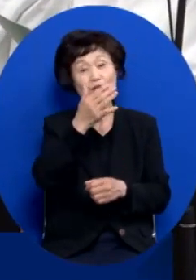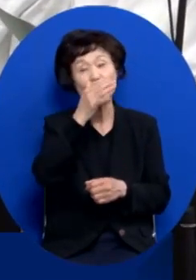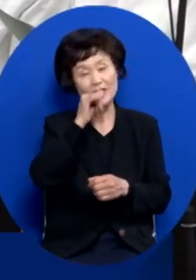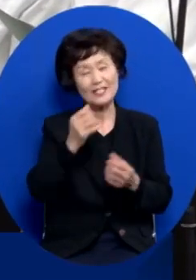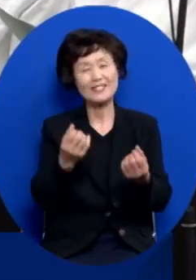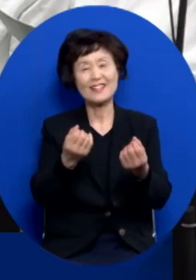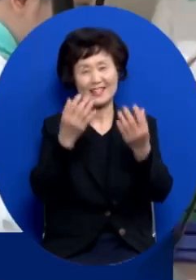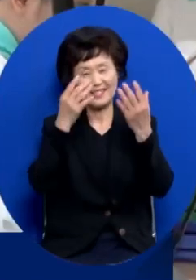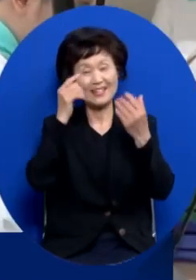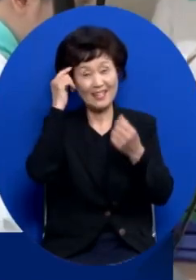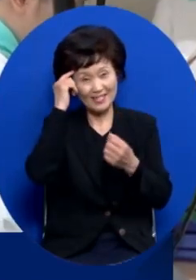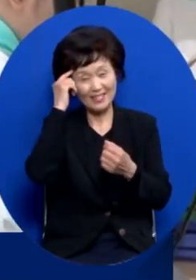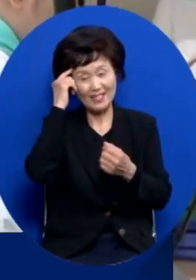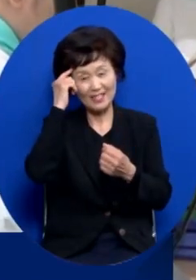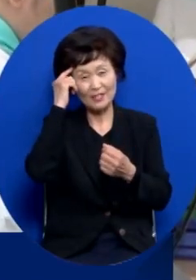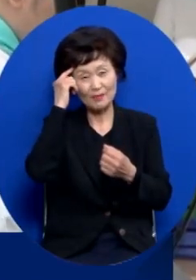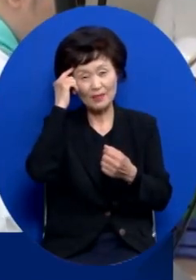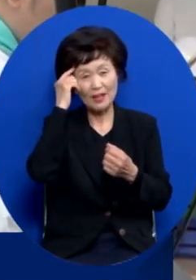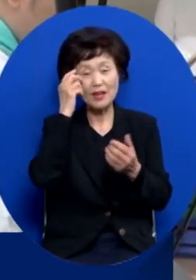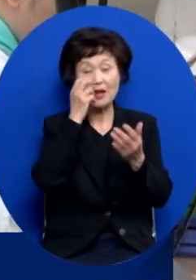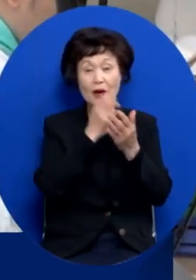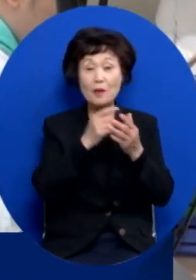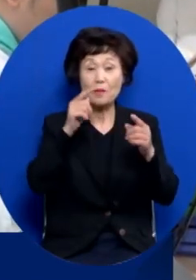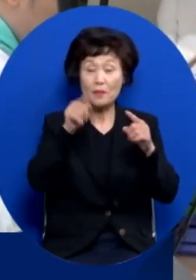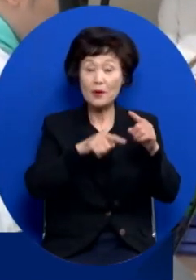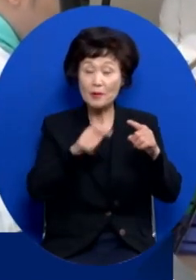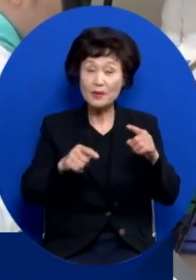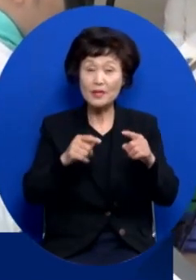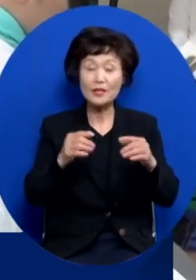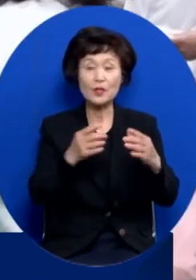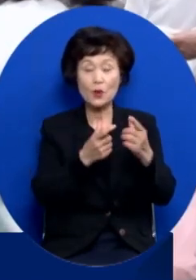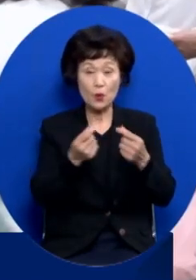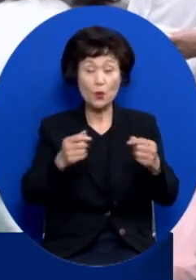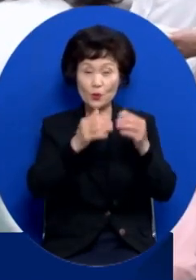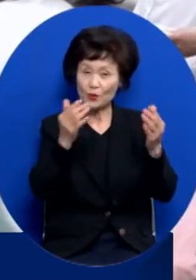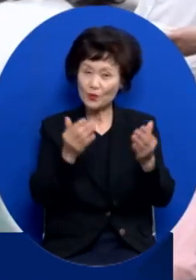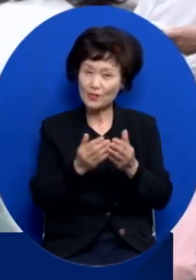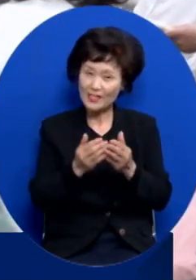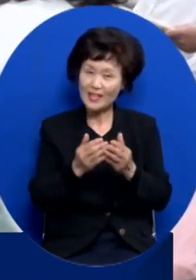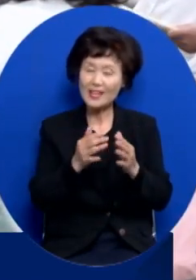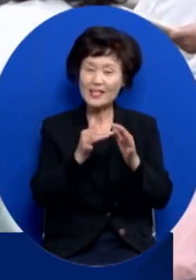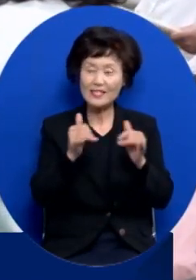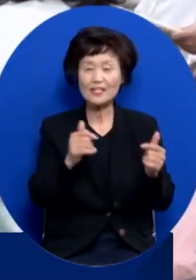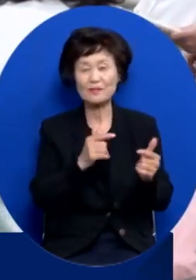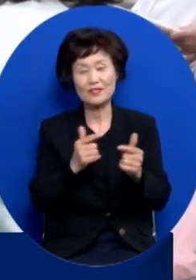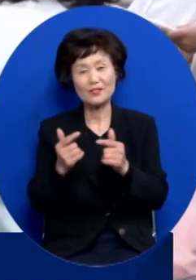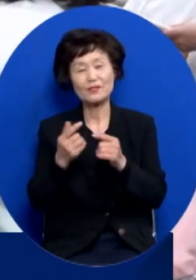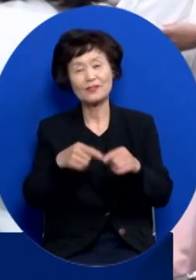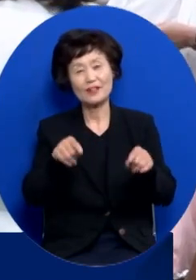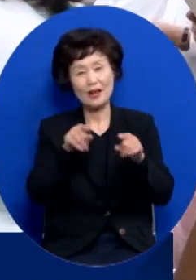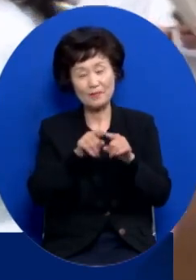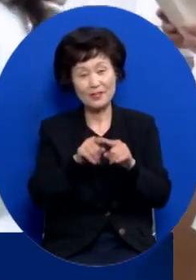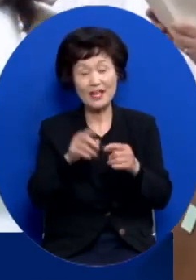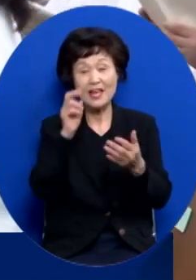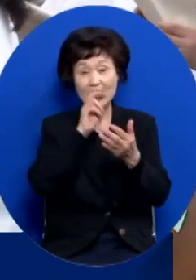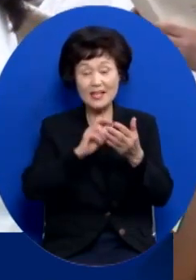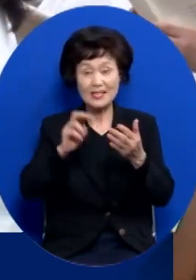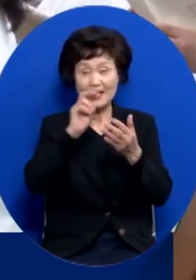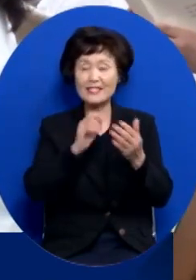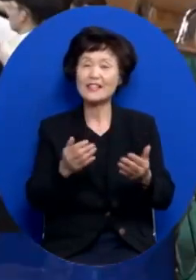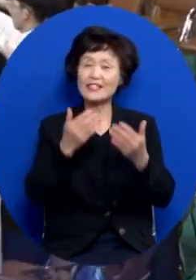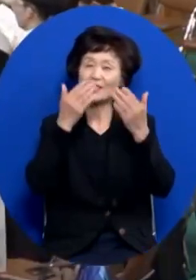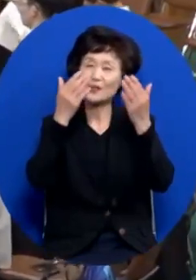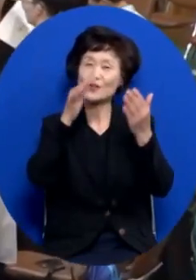생각을 해요. 네, 법인 공동체 가족들과 또 함께 이렇게 또 찬양 페스티벌로 할 수 있어서 너무